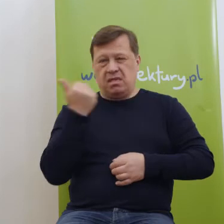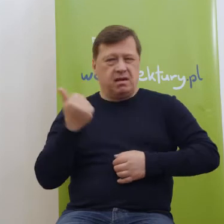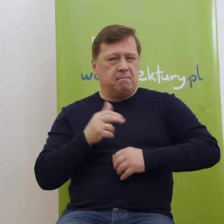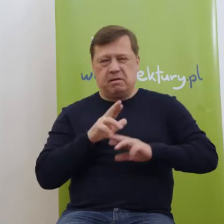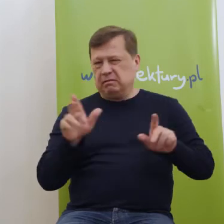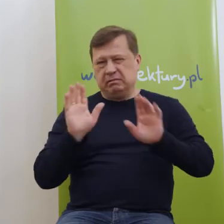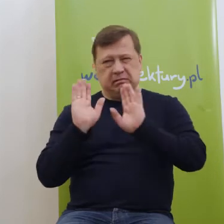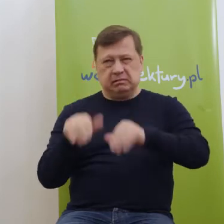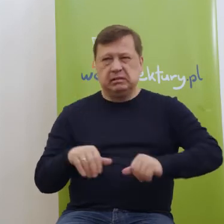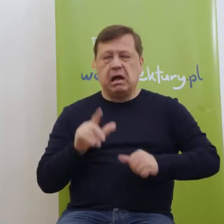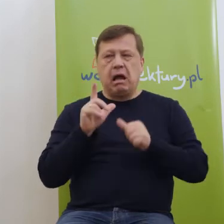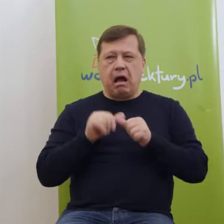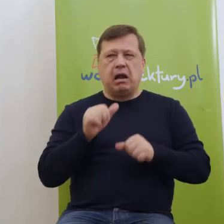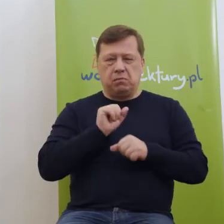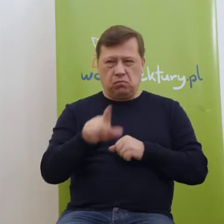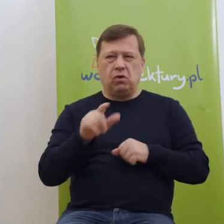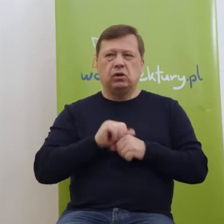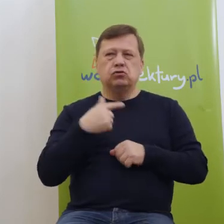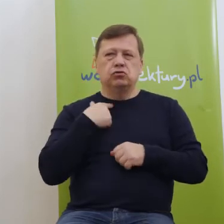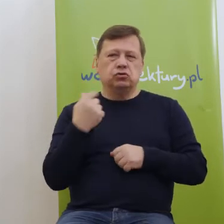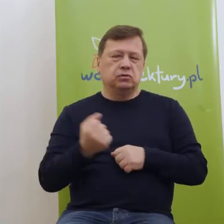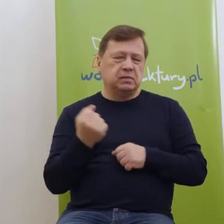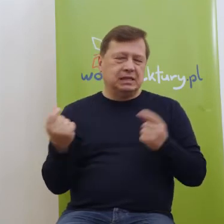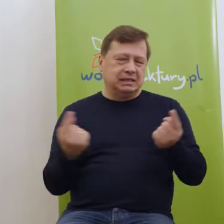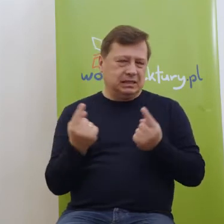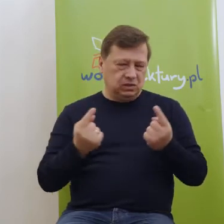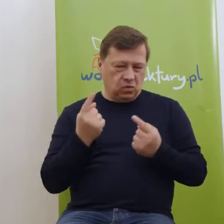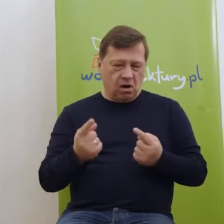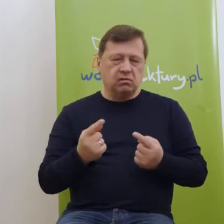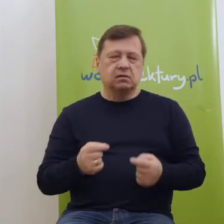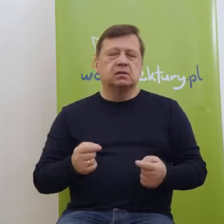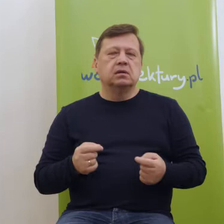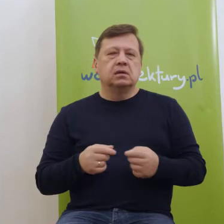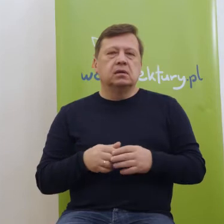Aczkolwiek zdarzają się również takie śmieszne rzeczy. Kogoś, kto